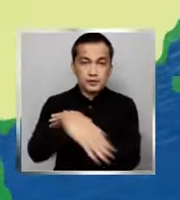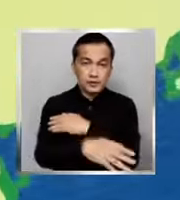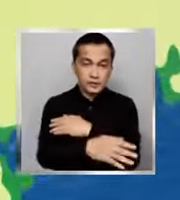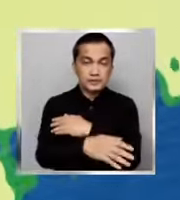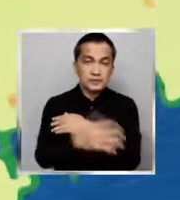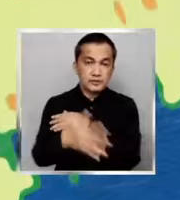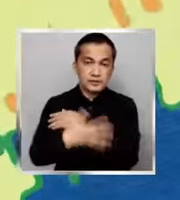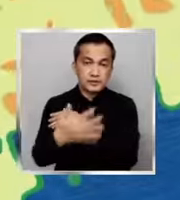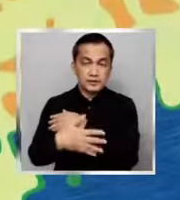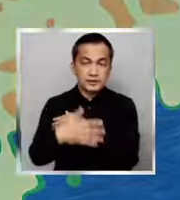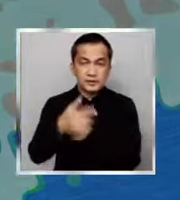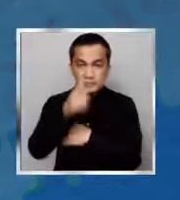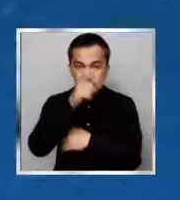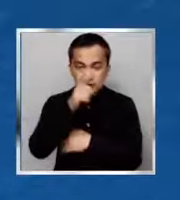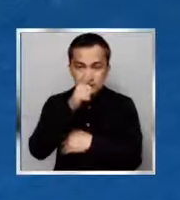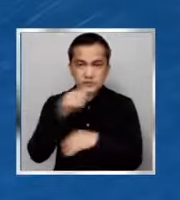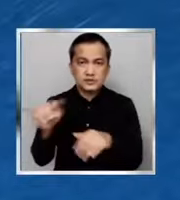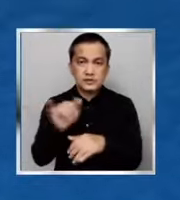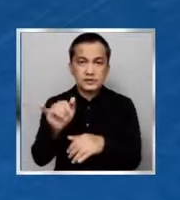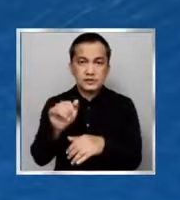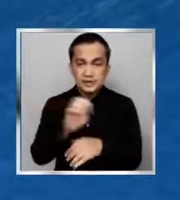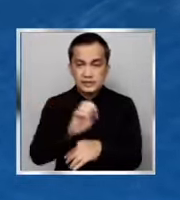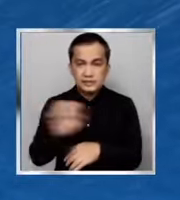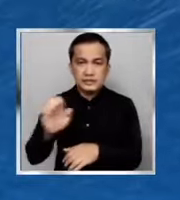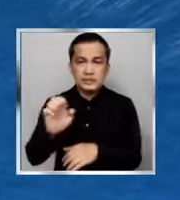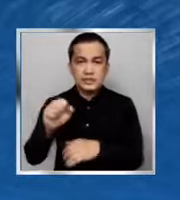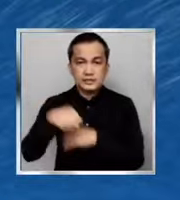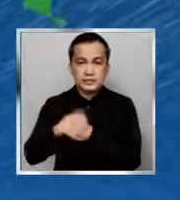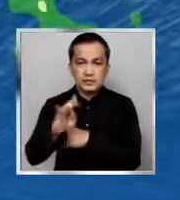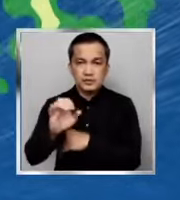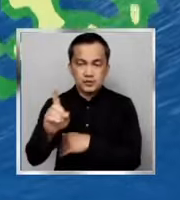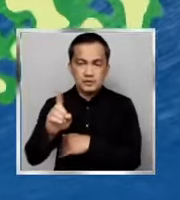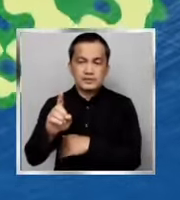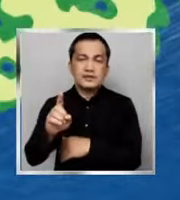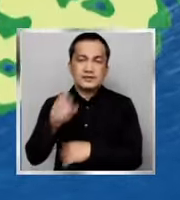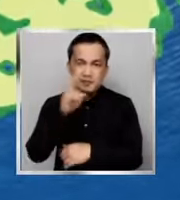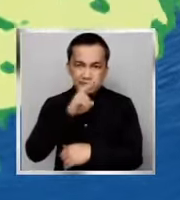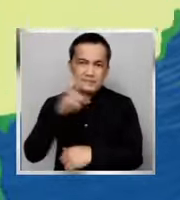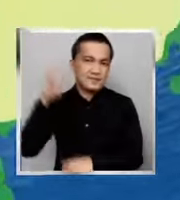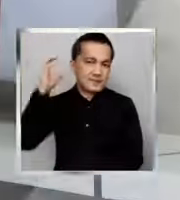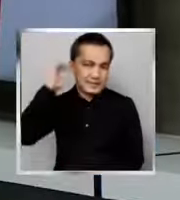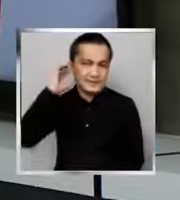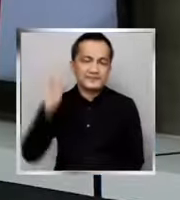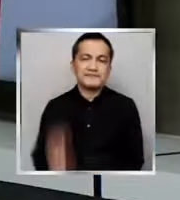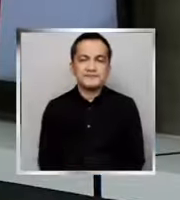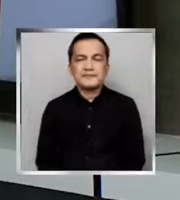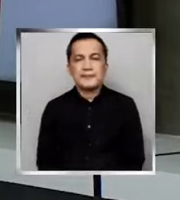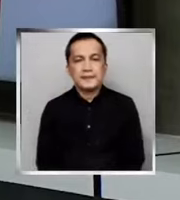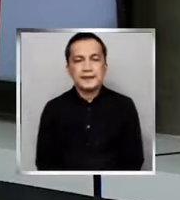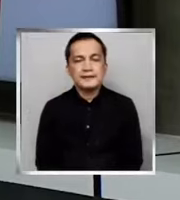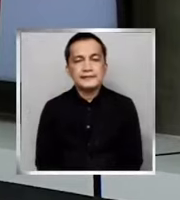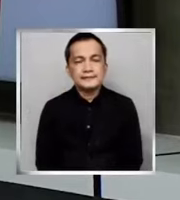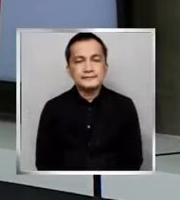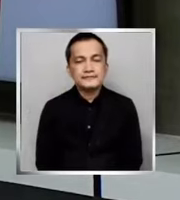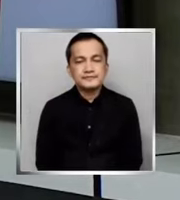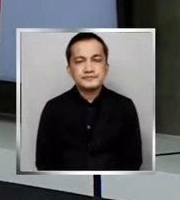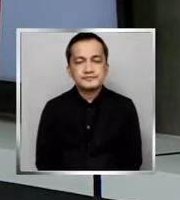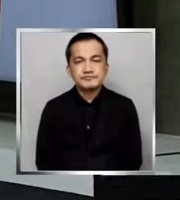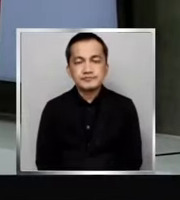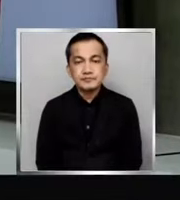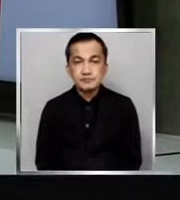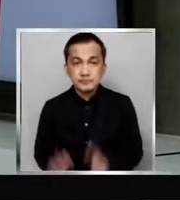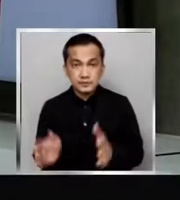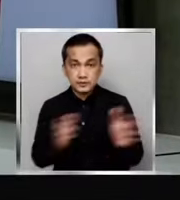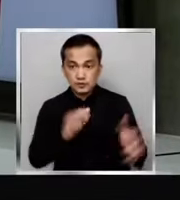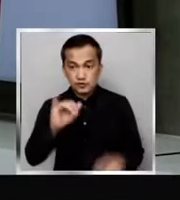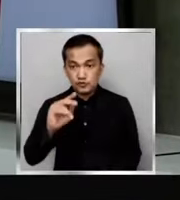Luzon pati sa eastern seaboard ng visas at Mindanao imb na Hunyo